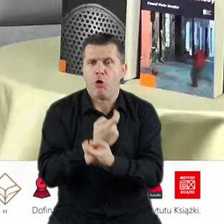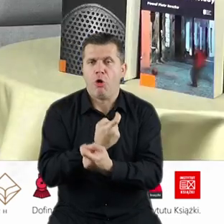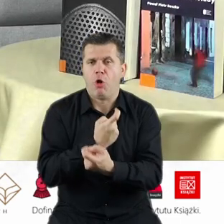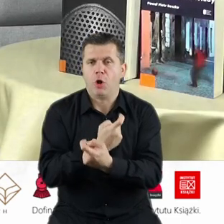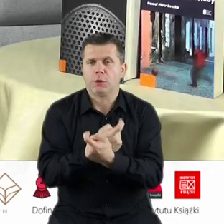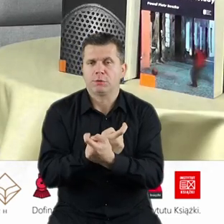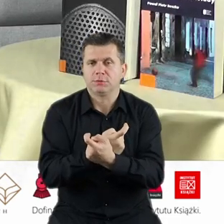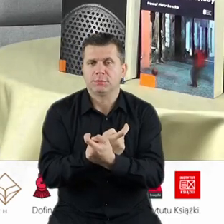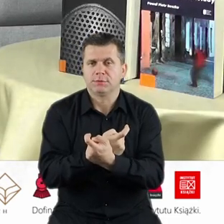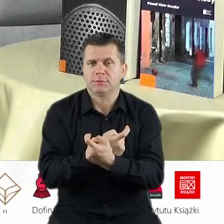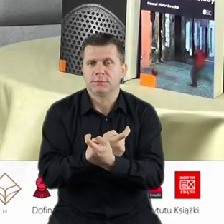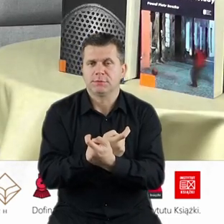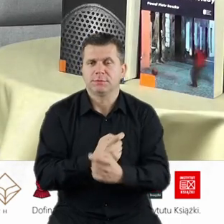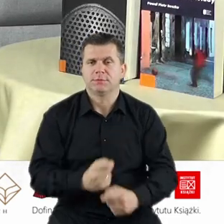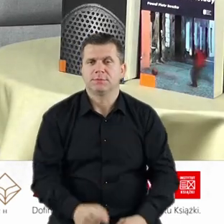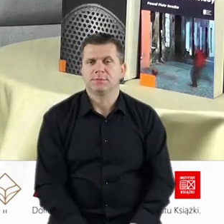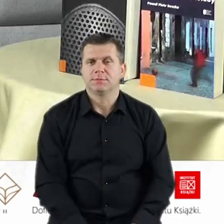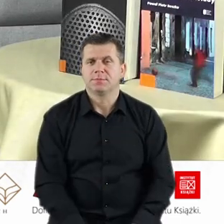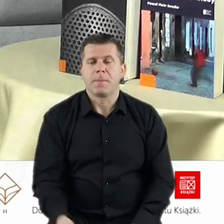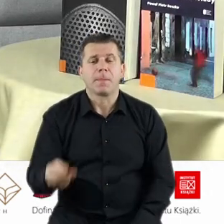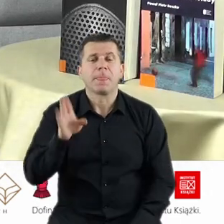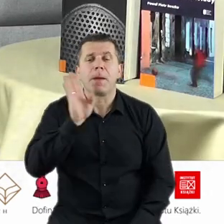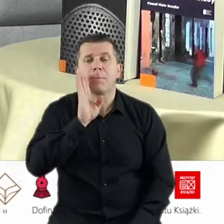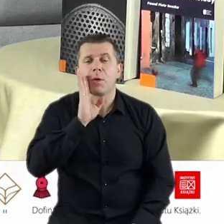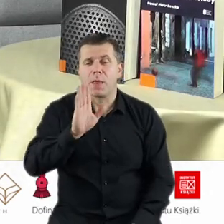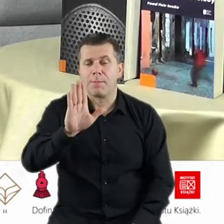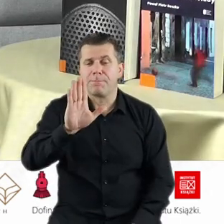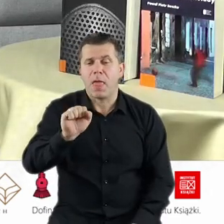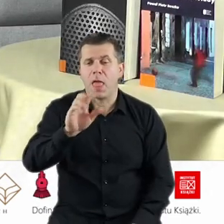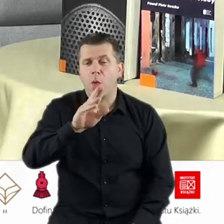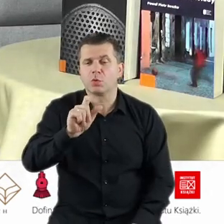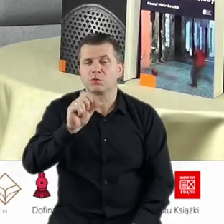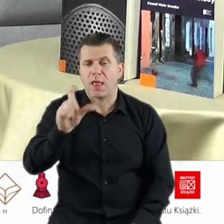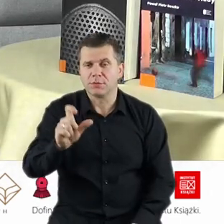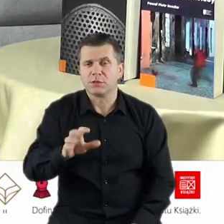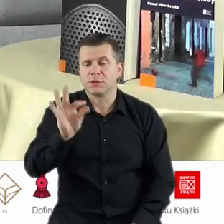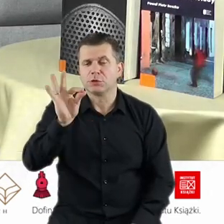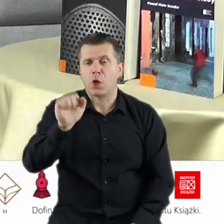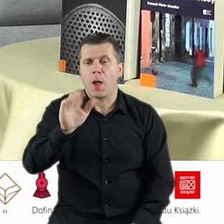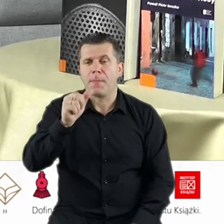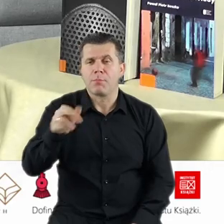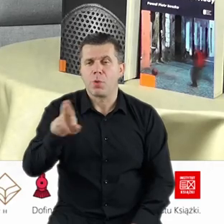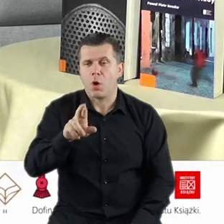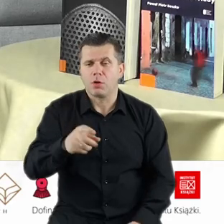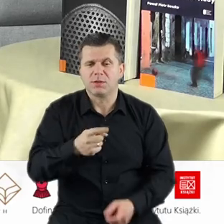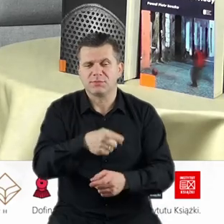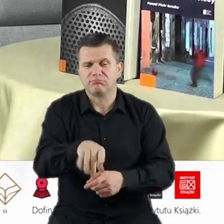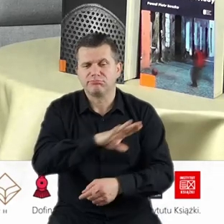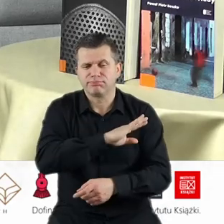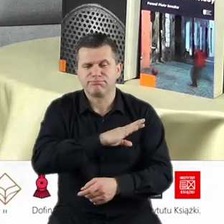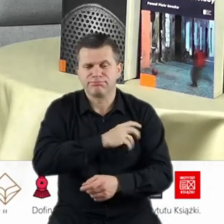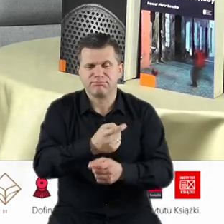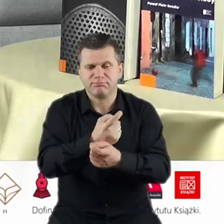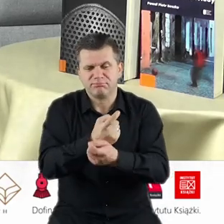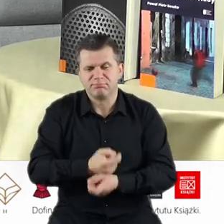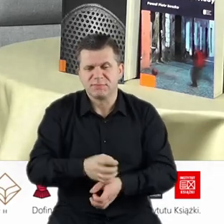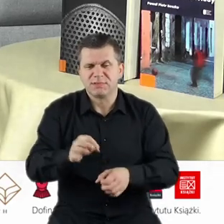kości. Bo akurat podobnie jak i w Bełżcu i w Sobiborze również zwłoki